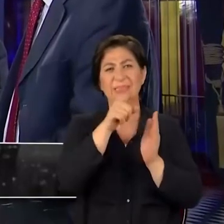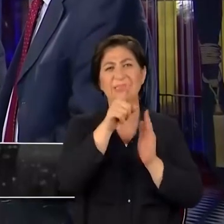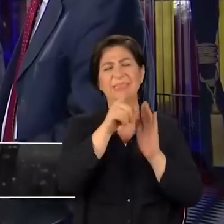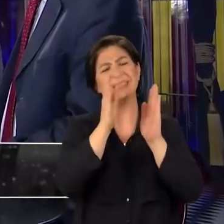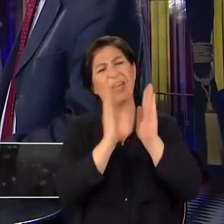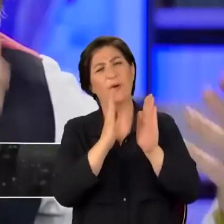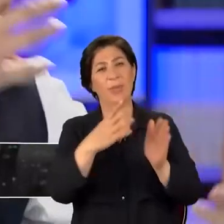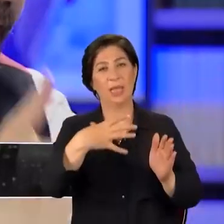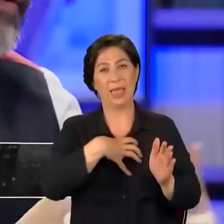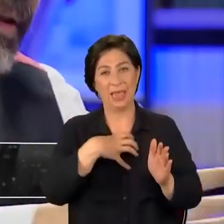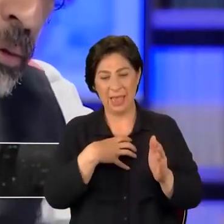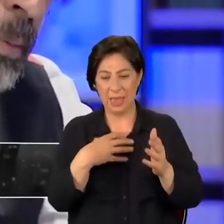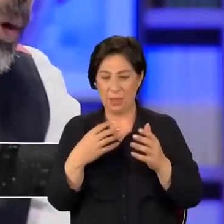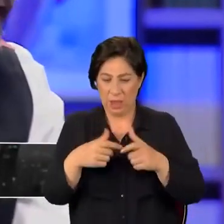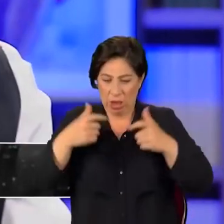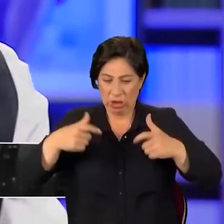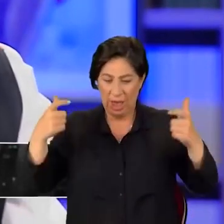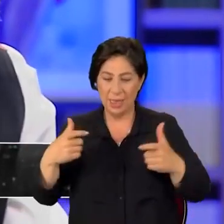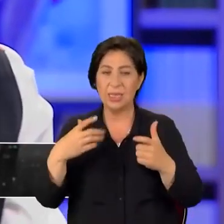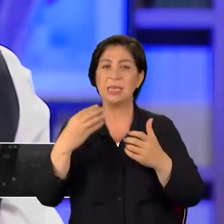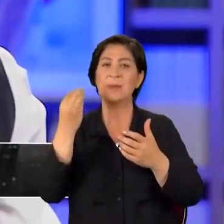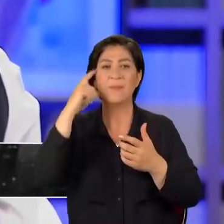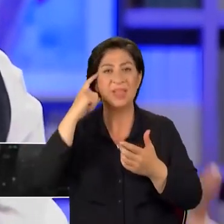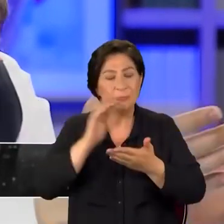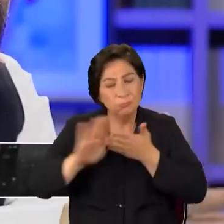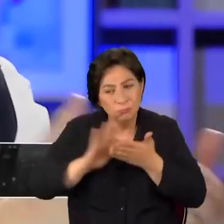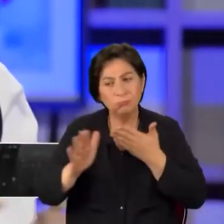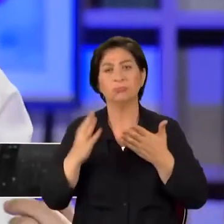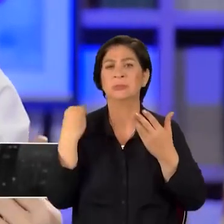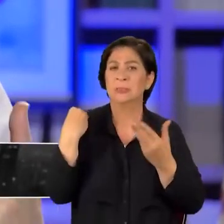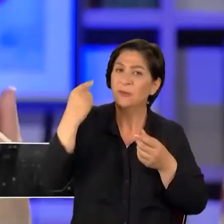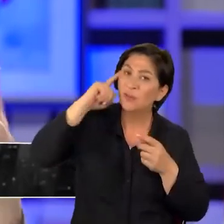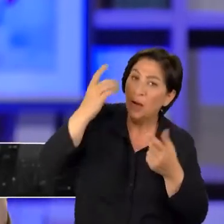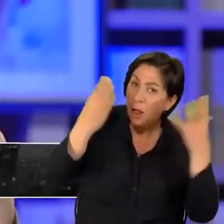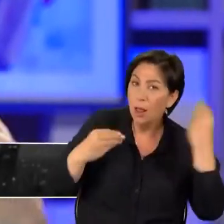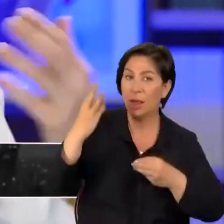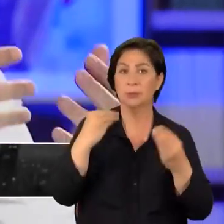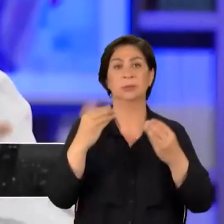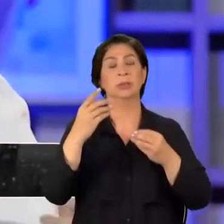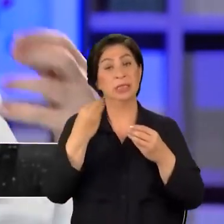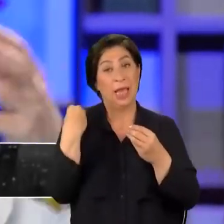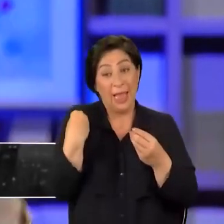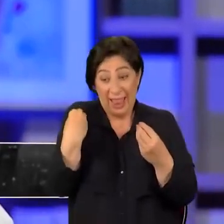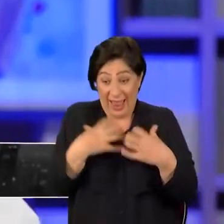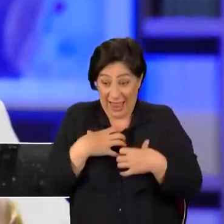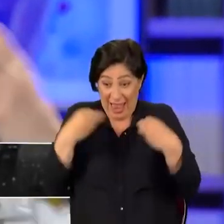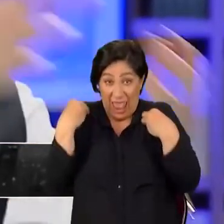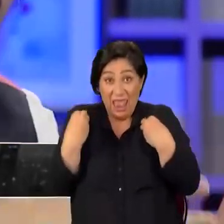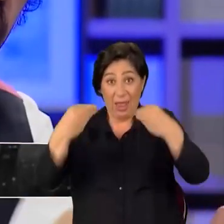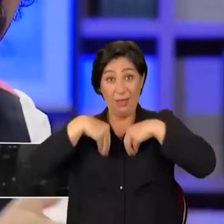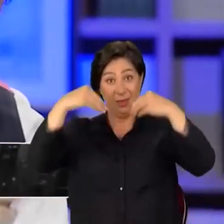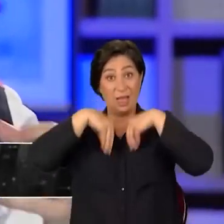siz sürekli kendinizi yenileyen... Bu kadar kitap üretiyorsunuz. Dolayısıyla kendinizi yeniliyorsunuz. Dolayısıyla